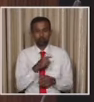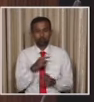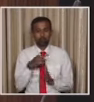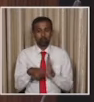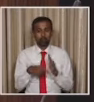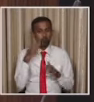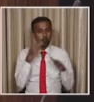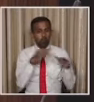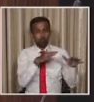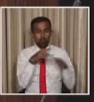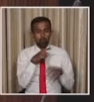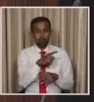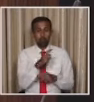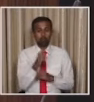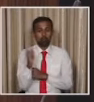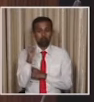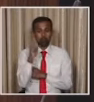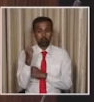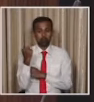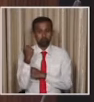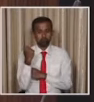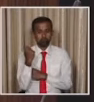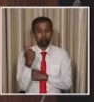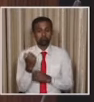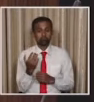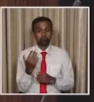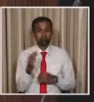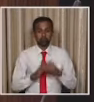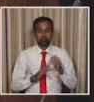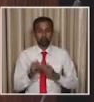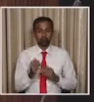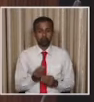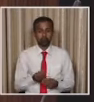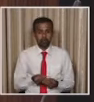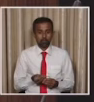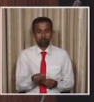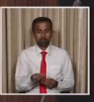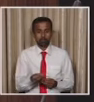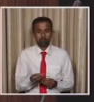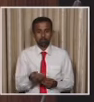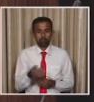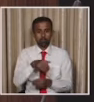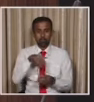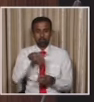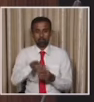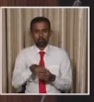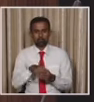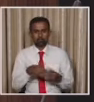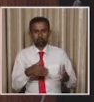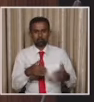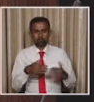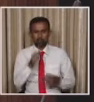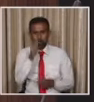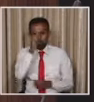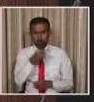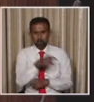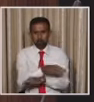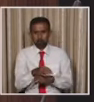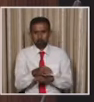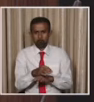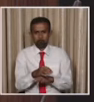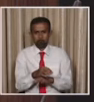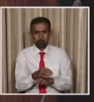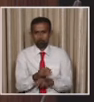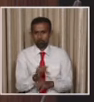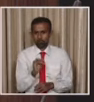රටේ ජනතාවට පරමාධිපත්‍යයේ අත්විඳින්න අවස්ථාවක් එනකොට ඒක ඇතුලේ මේ වෙන ගේම් වාගේව පේන්න වැඩ කරන්න හොඳ